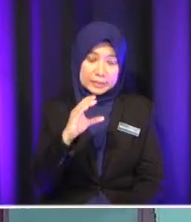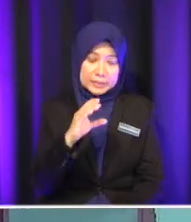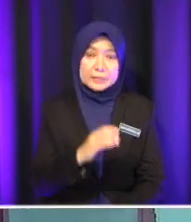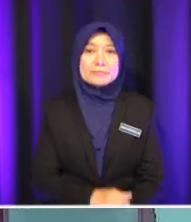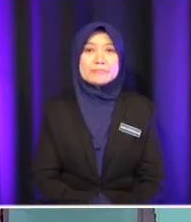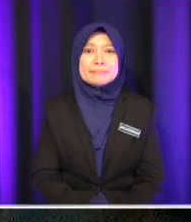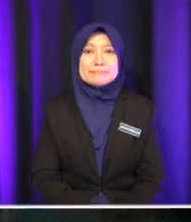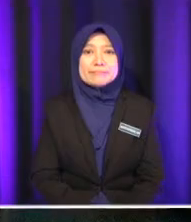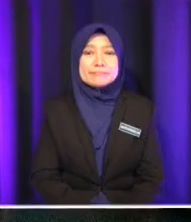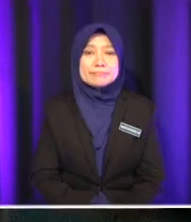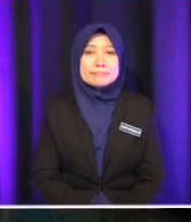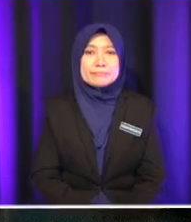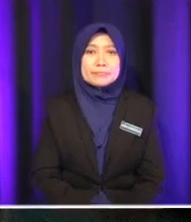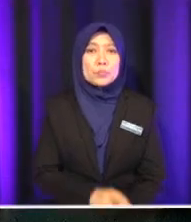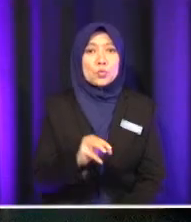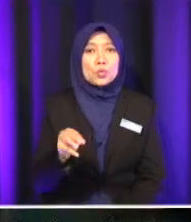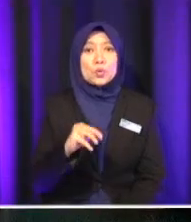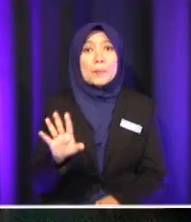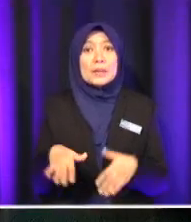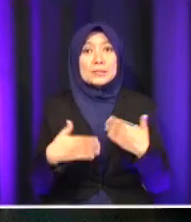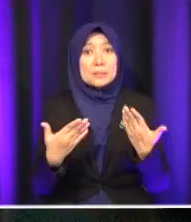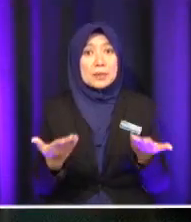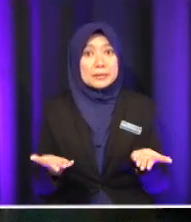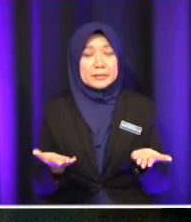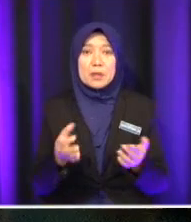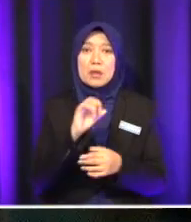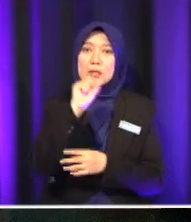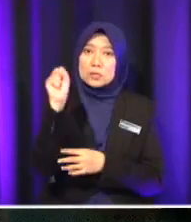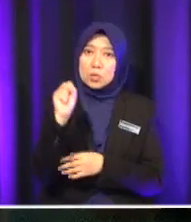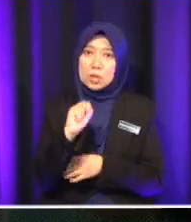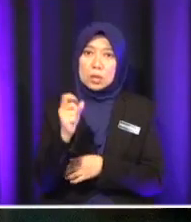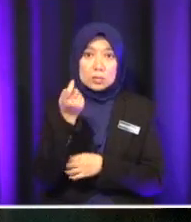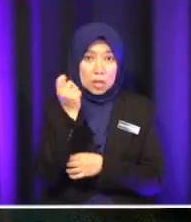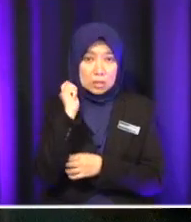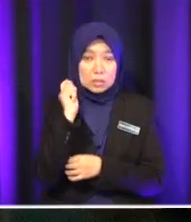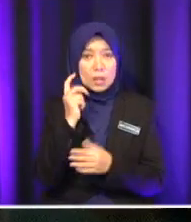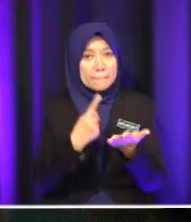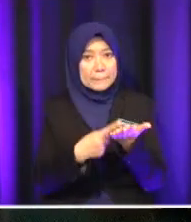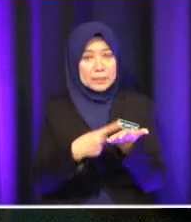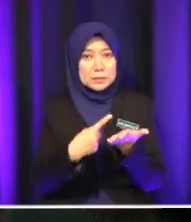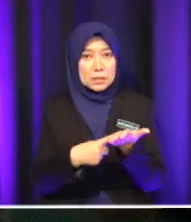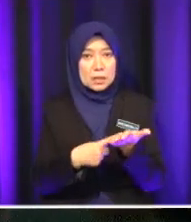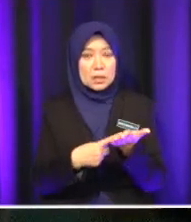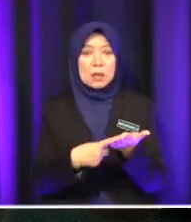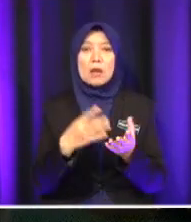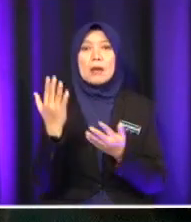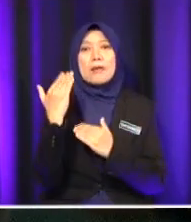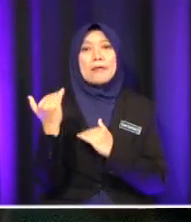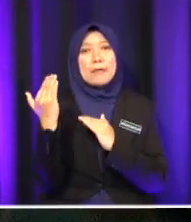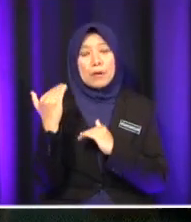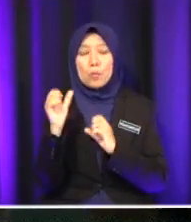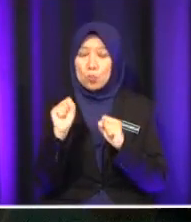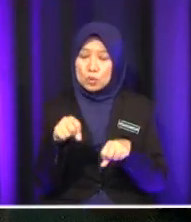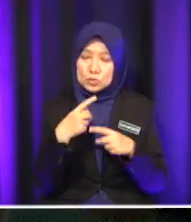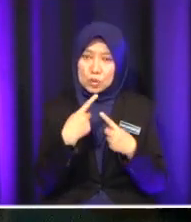Wah nampaknya murid-muri macam mana soal dan contoh soal dan berikan tadi murid-murid pun dapat jawab dengan betul